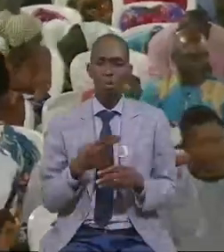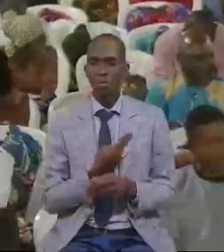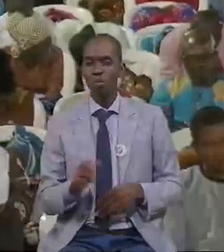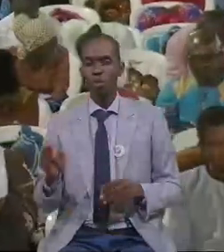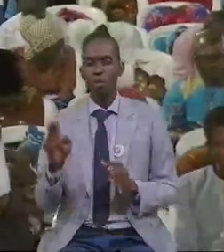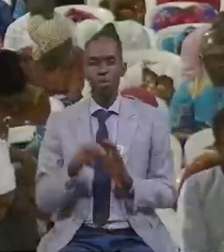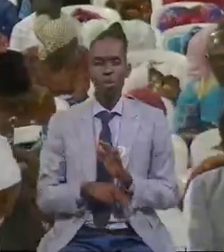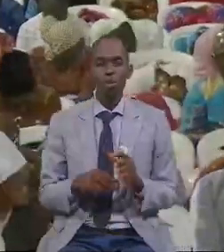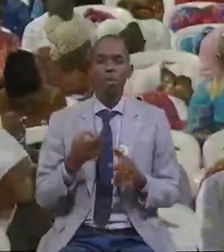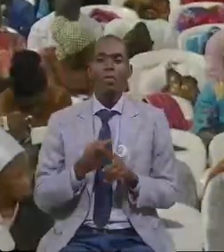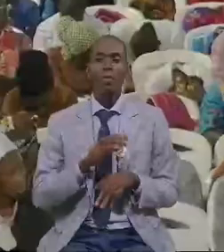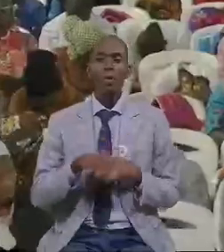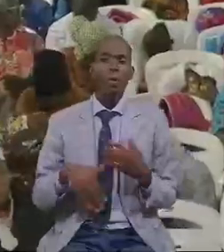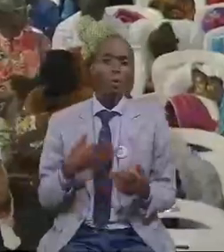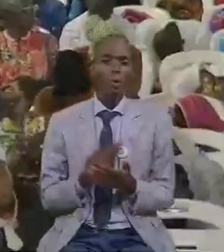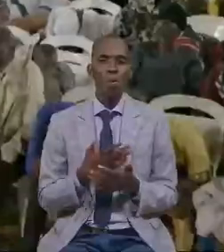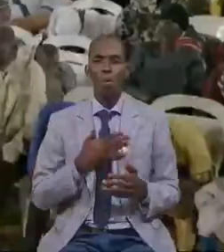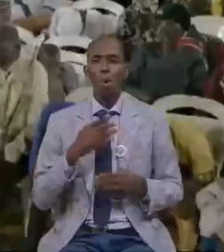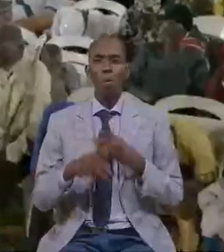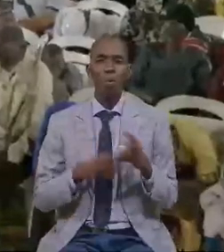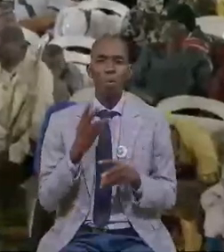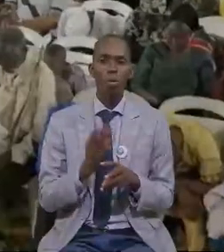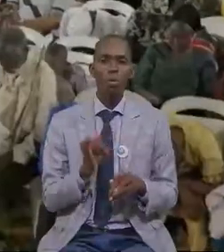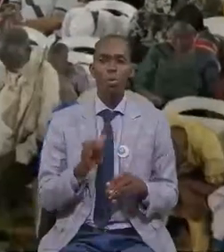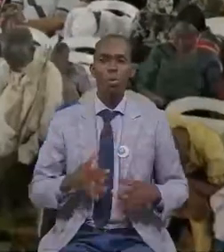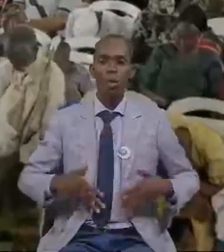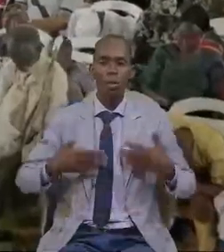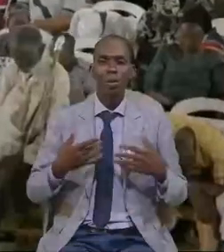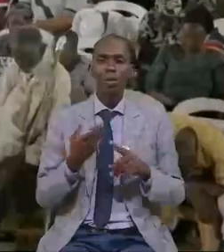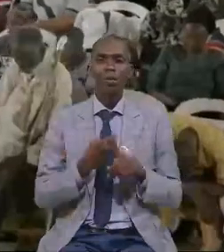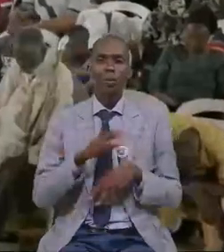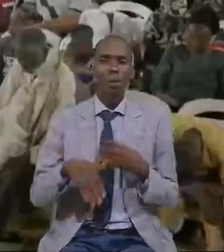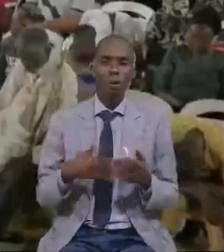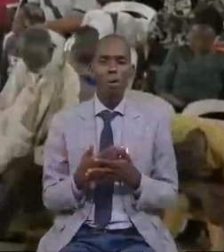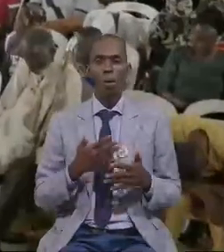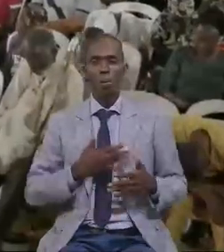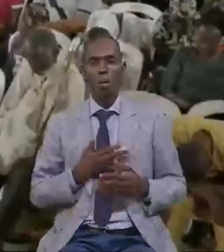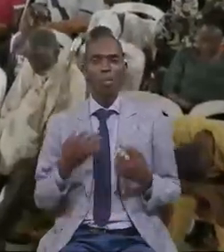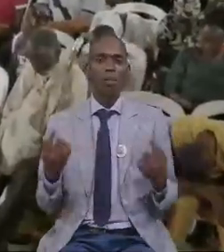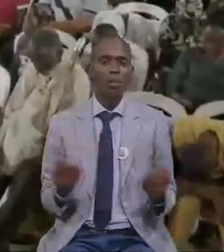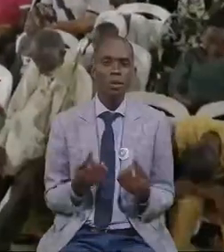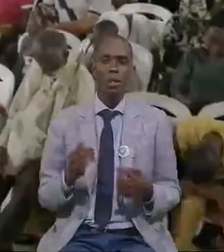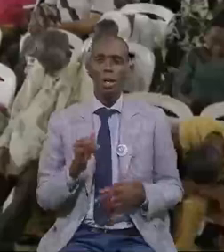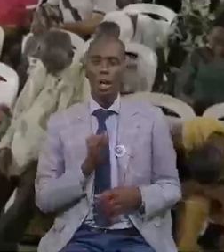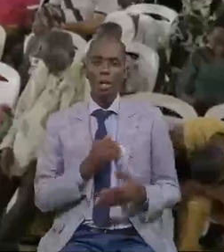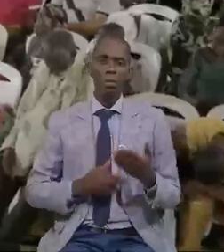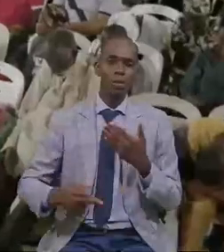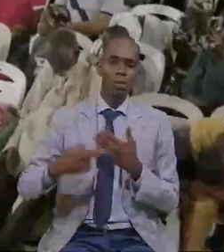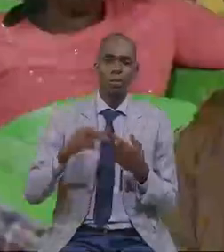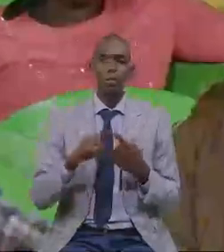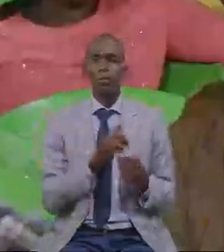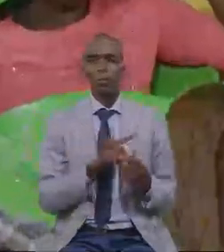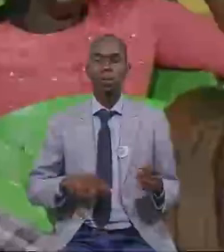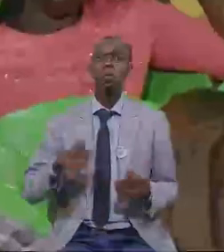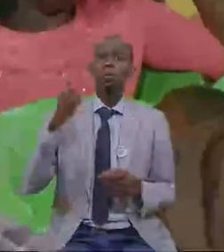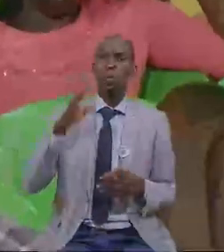ma mondanité, de ma rébellion, je me détourne de toutes mes transgressions, je reviens au Seigneur. Que le Seigneur vous